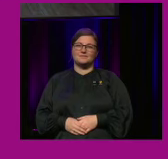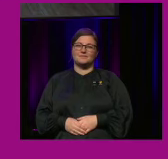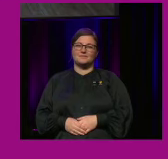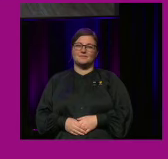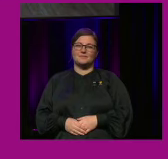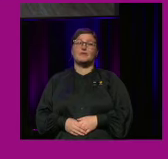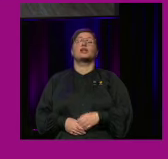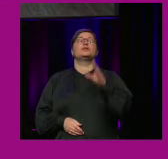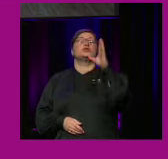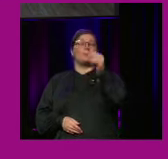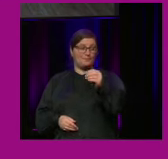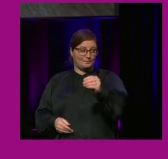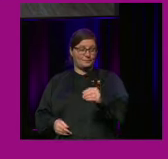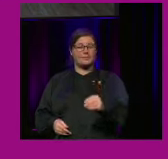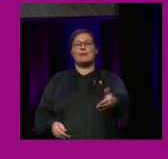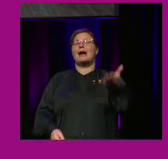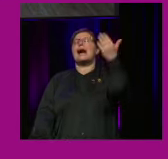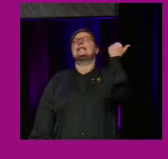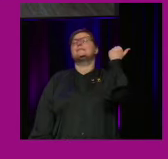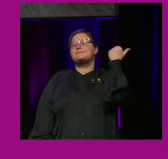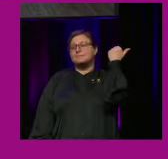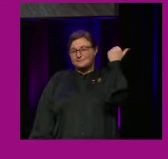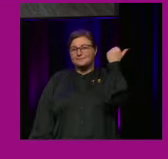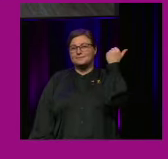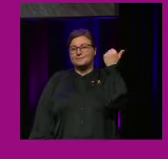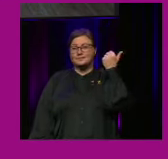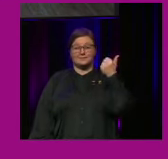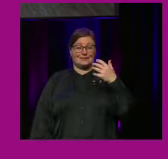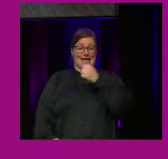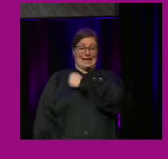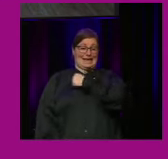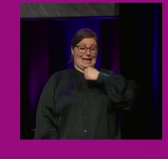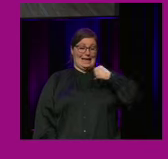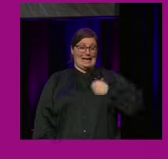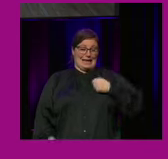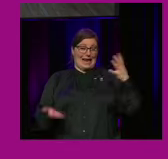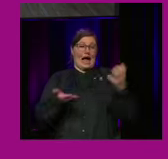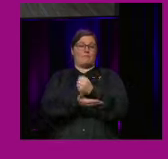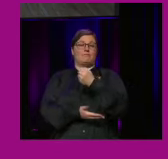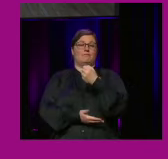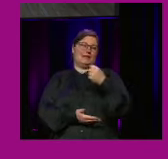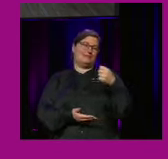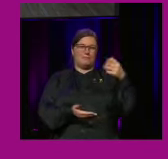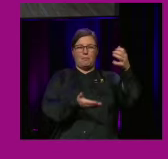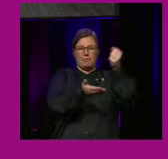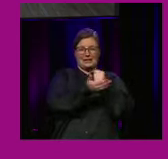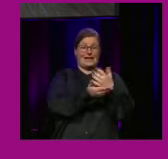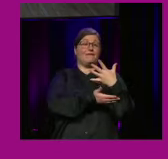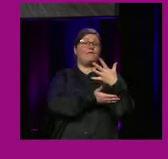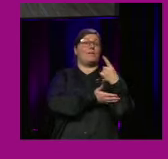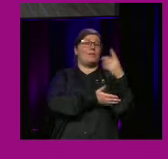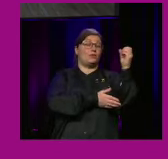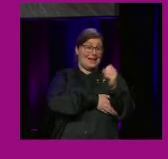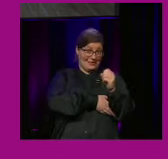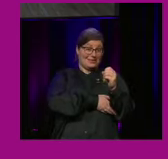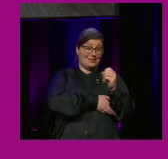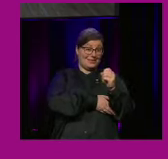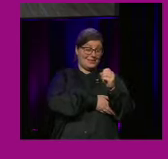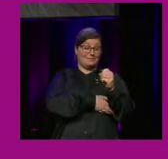Det går. Om man får en regering med 51% som då lägger ett